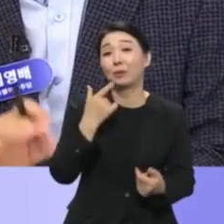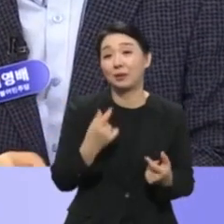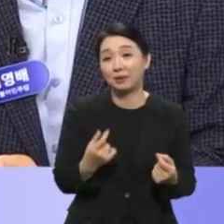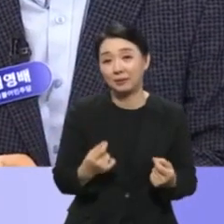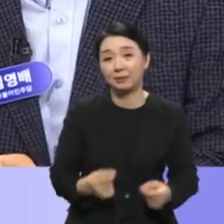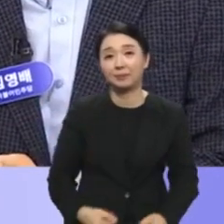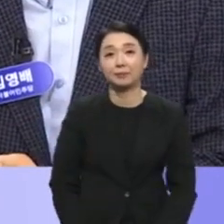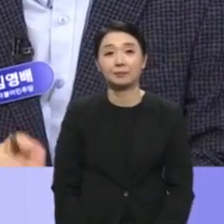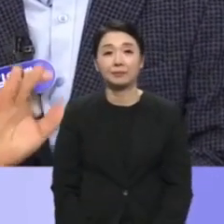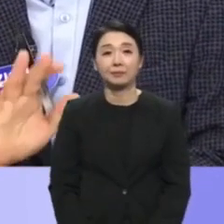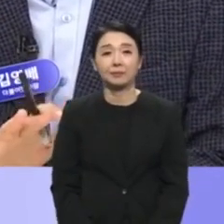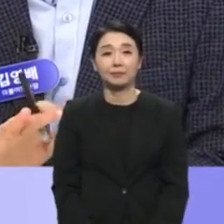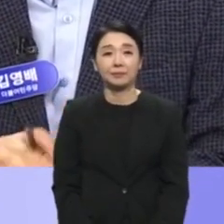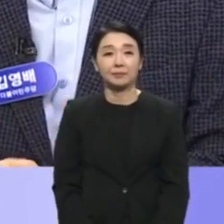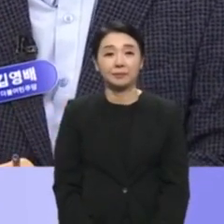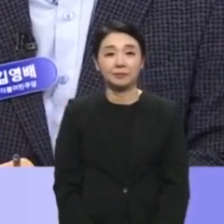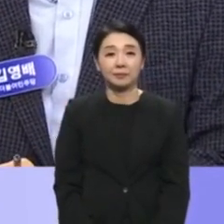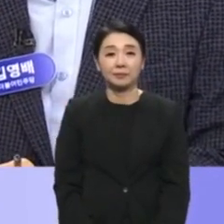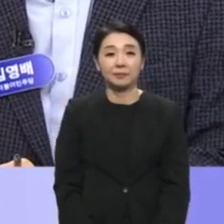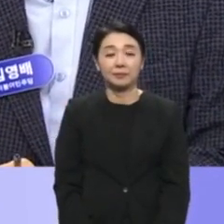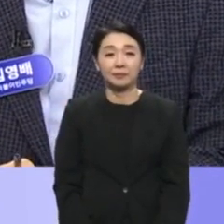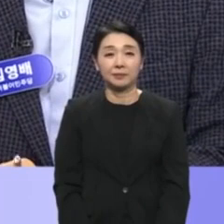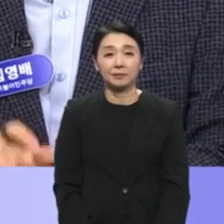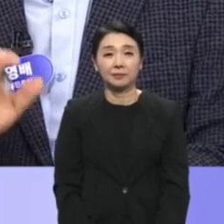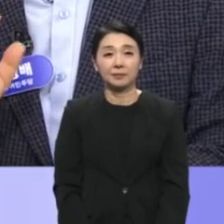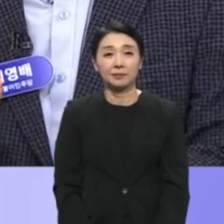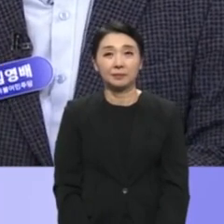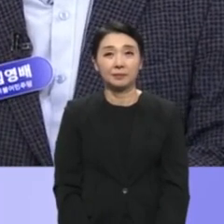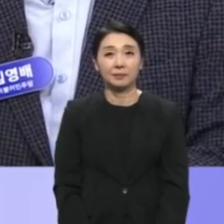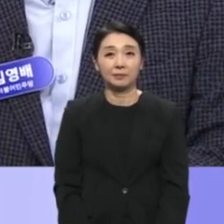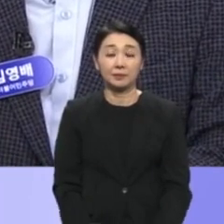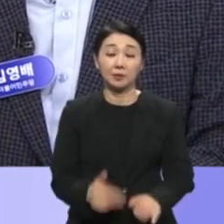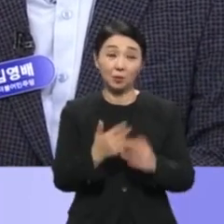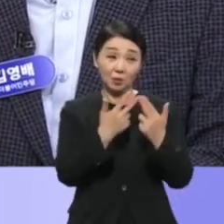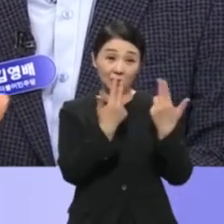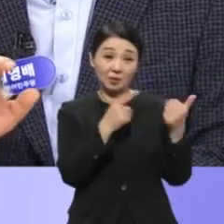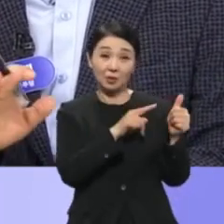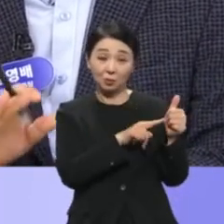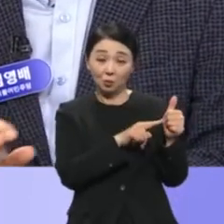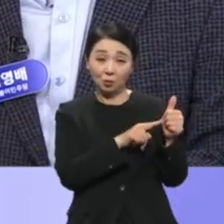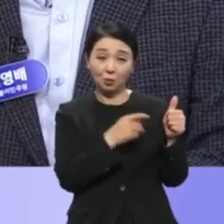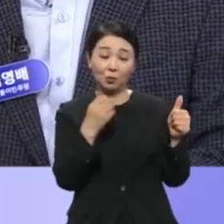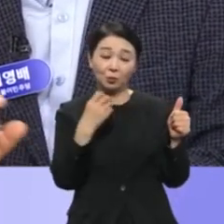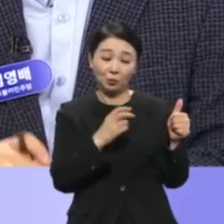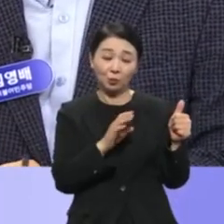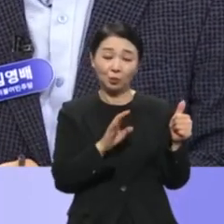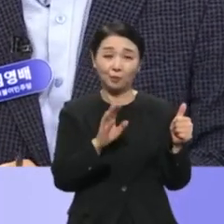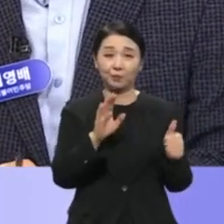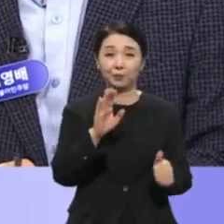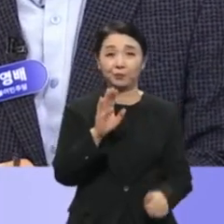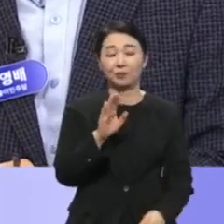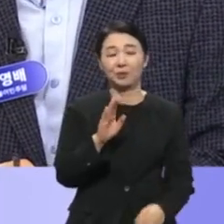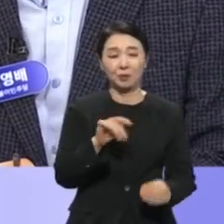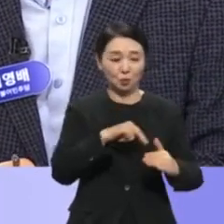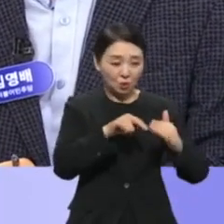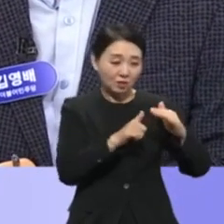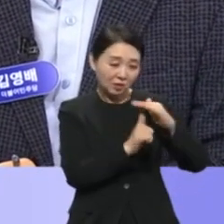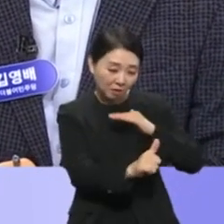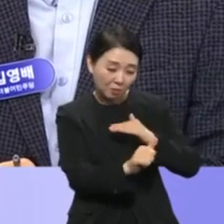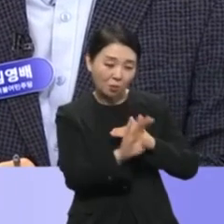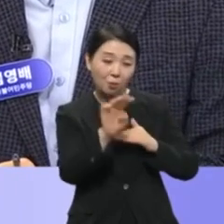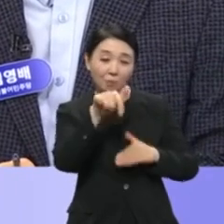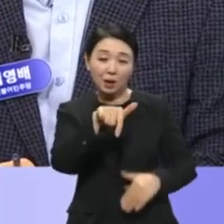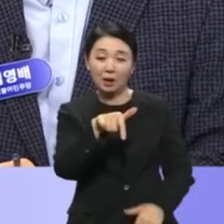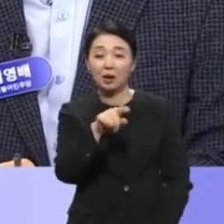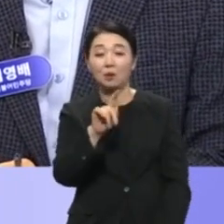여론조사에서 반영되는 모습인 것 같아서 이재명 대표뿐만 아니라 저희 박광훈 대표를 비롯해서 애들도 굉장히 사실 고민도 많고